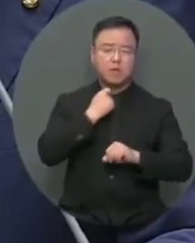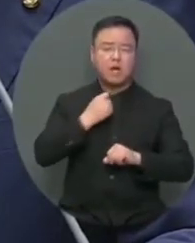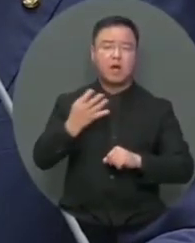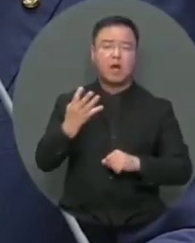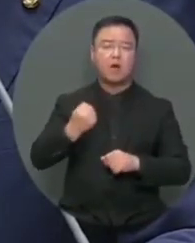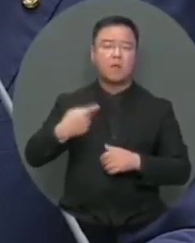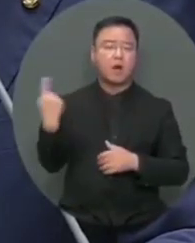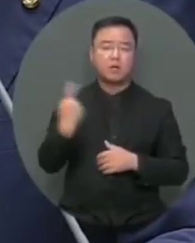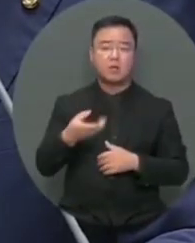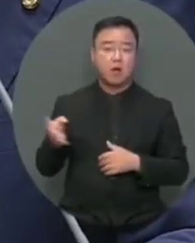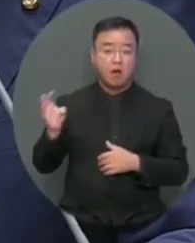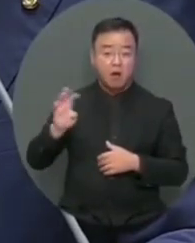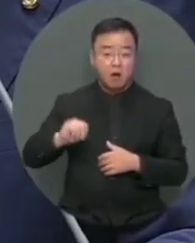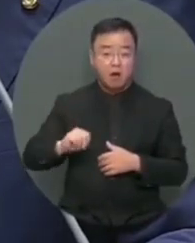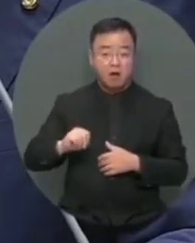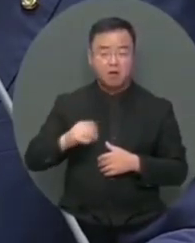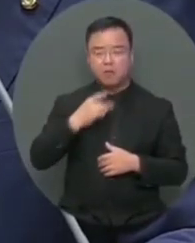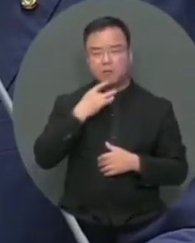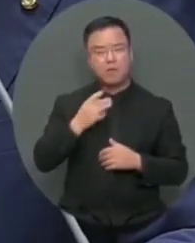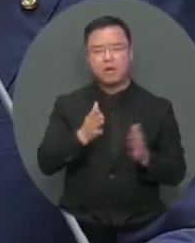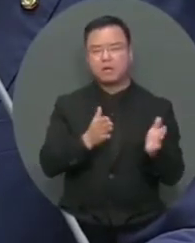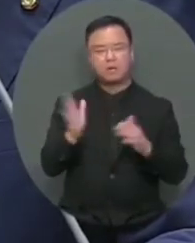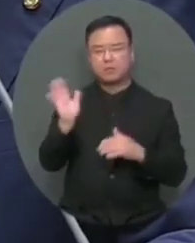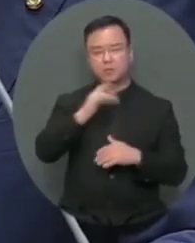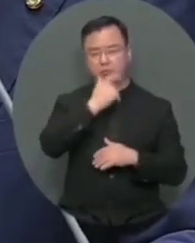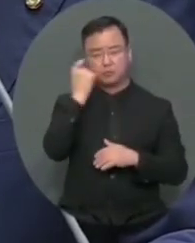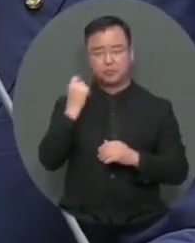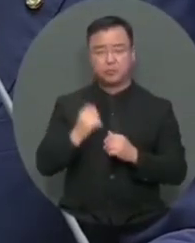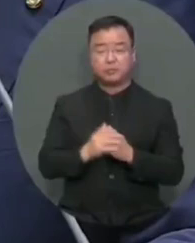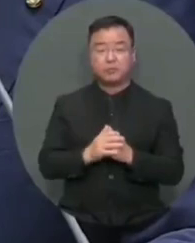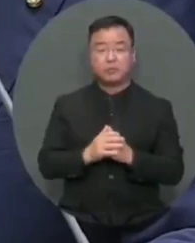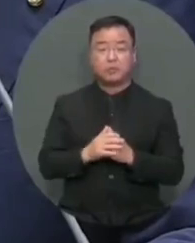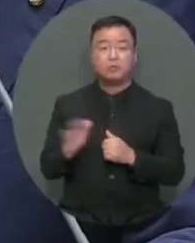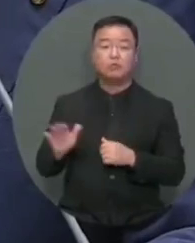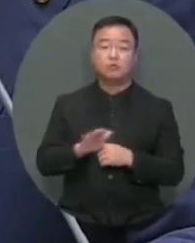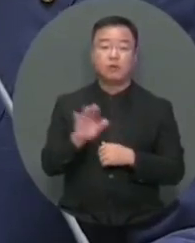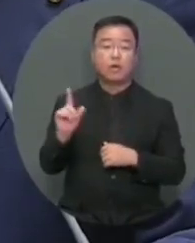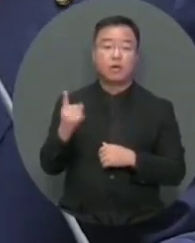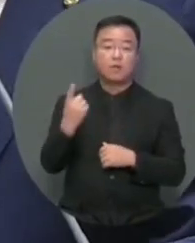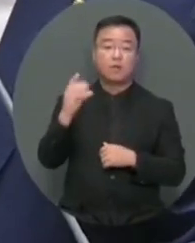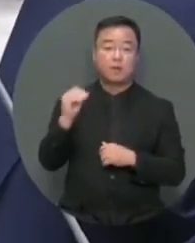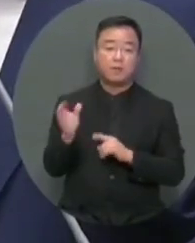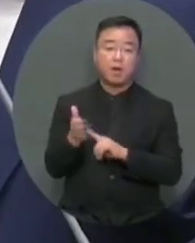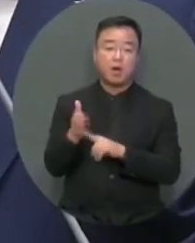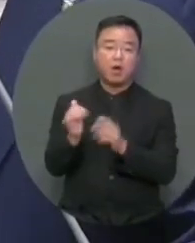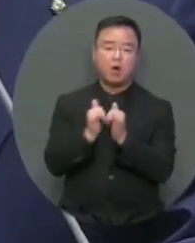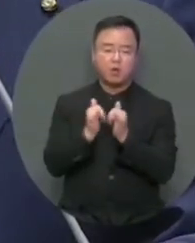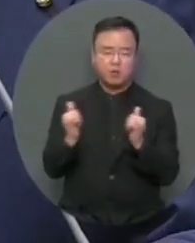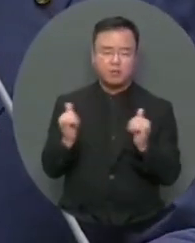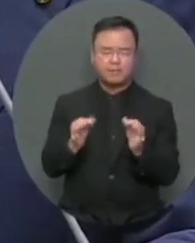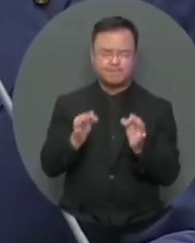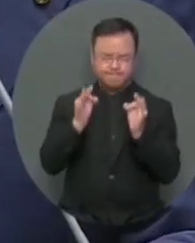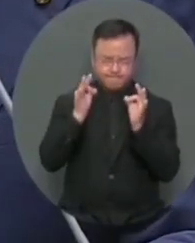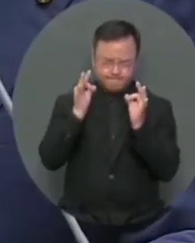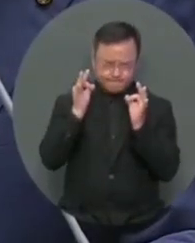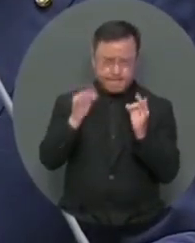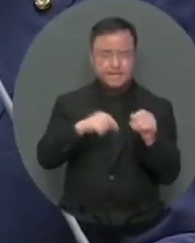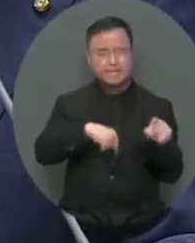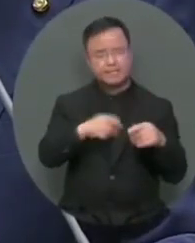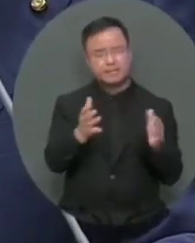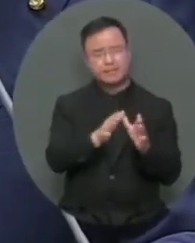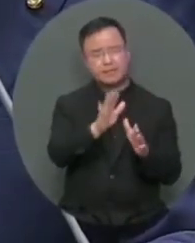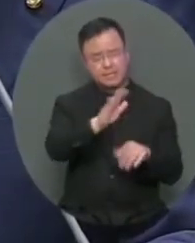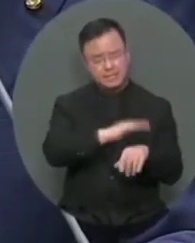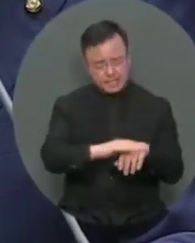가지고도 부족할지도 모르겠습니다. 바로 그걸 우리 100만 어민들이 간곡하게 우리 정치권이 정말